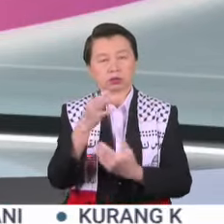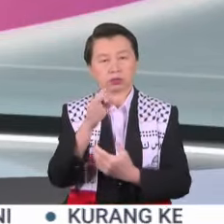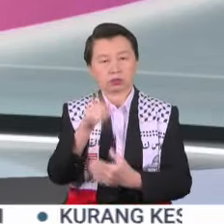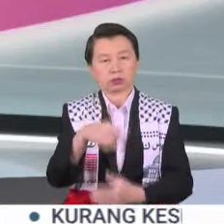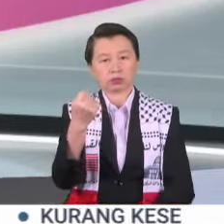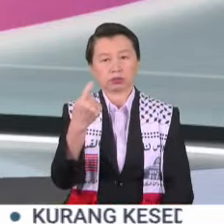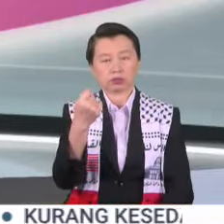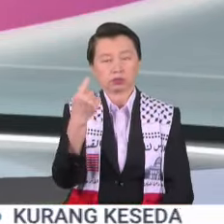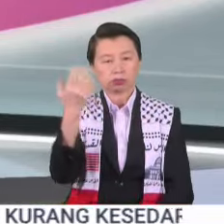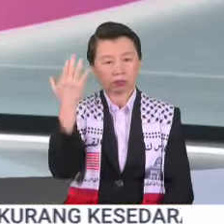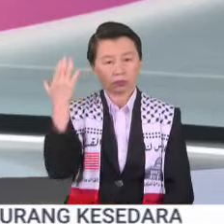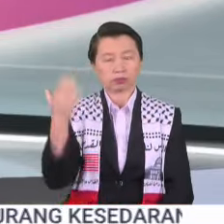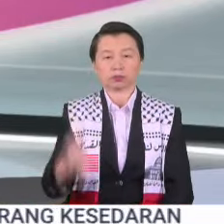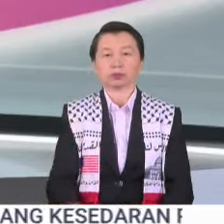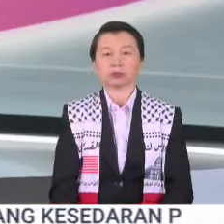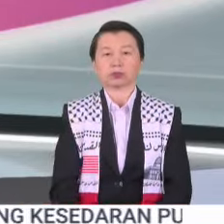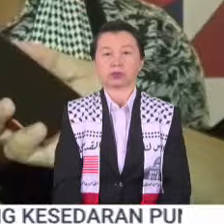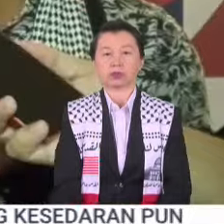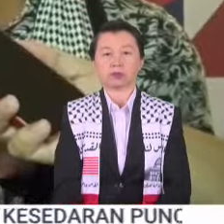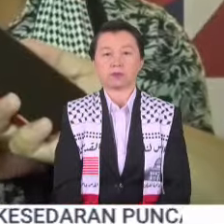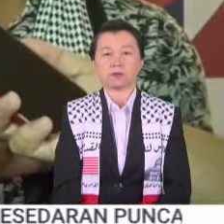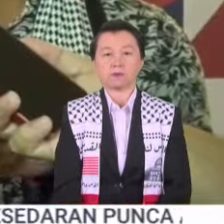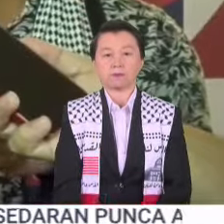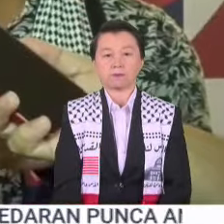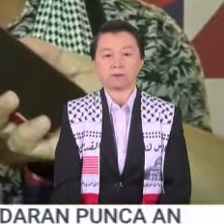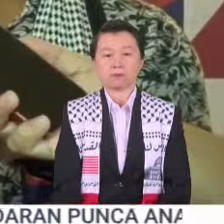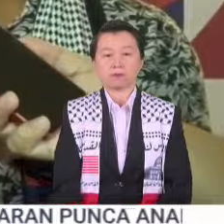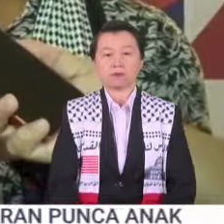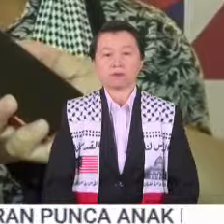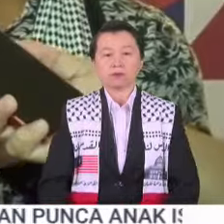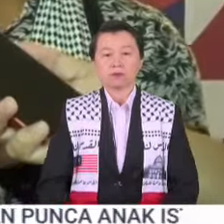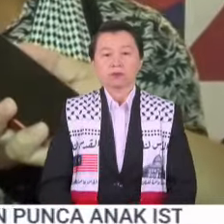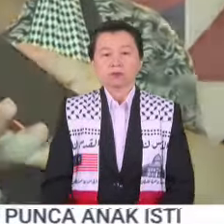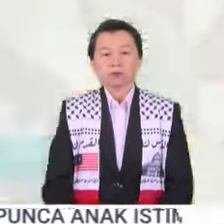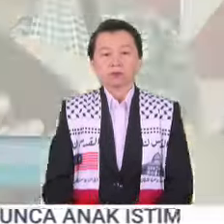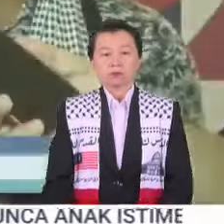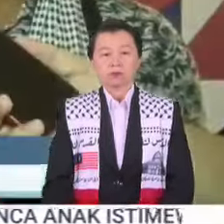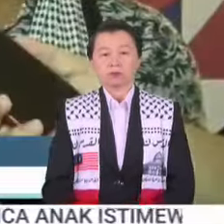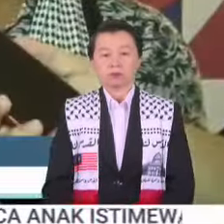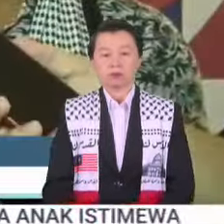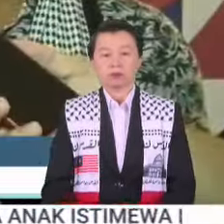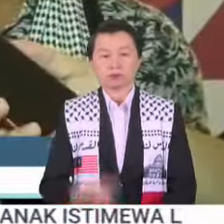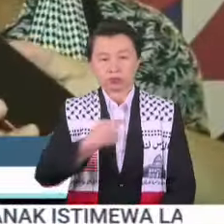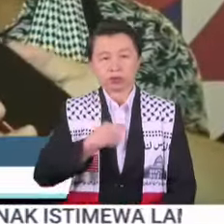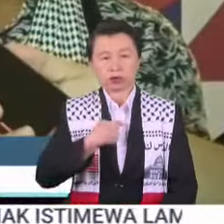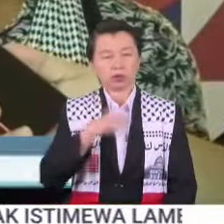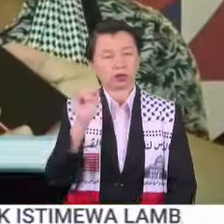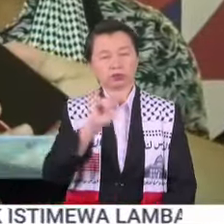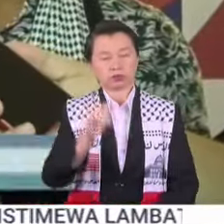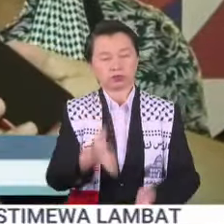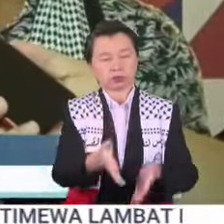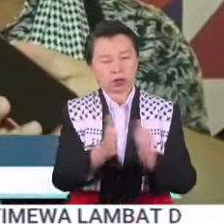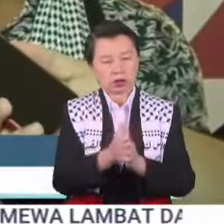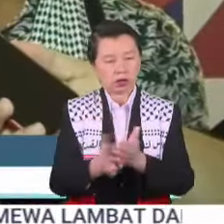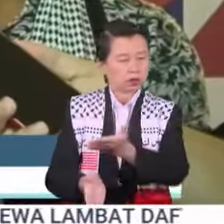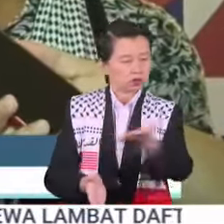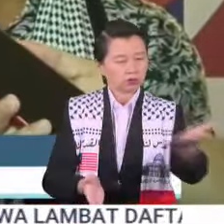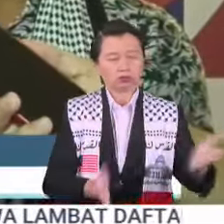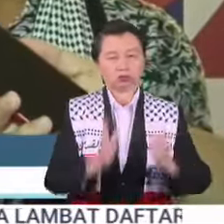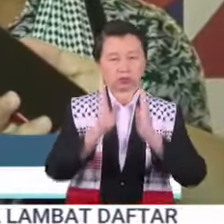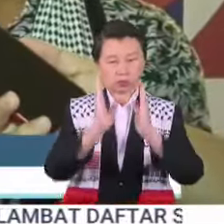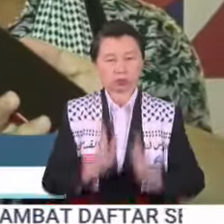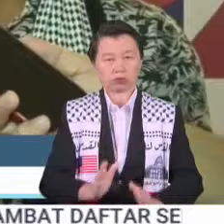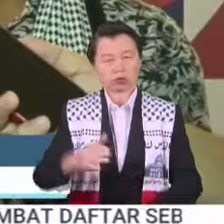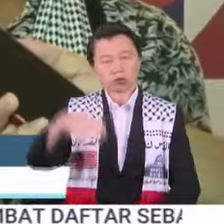November lalu. Jadi saya juga menyeru pada semua bangsa Johor,